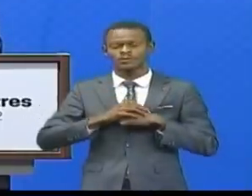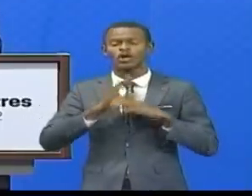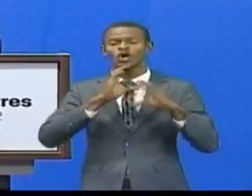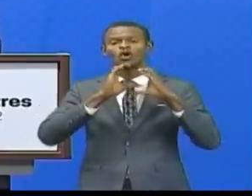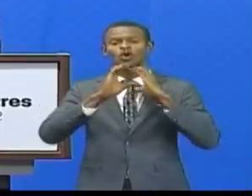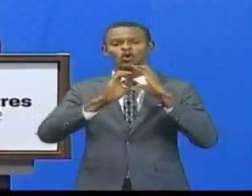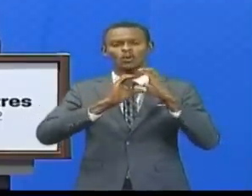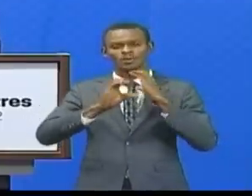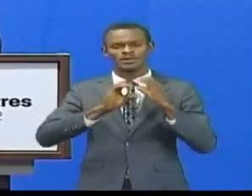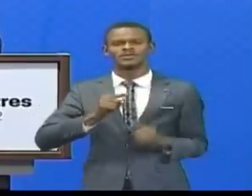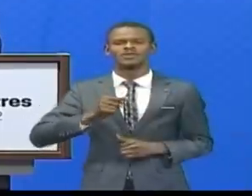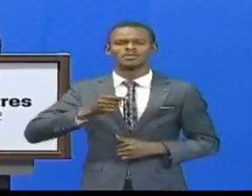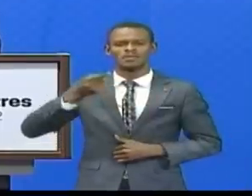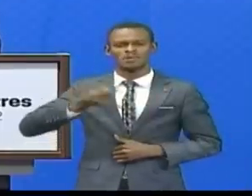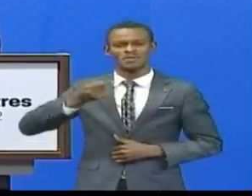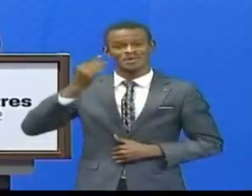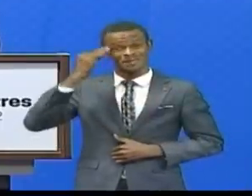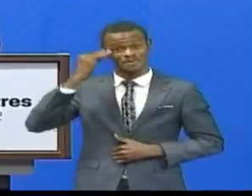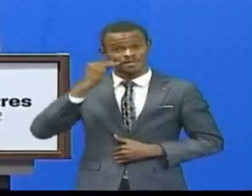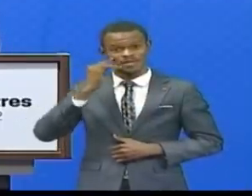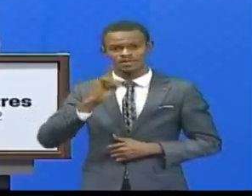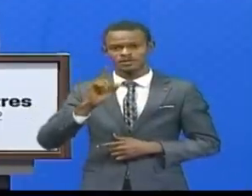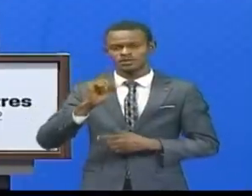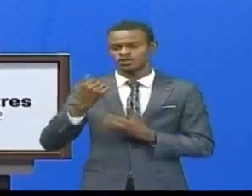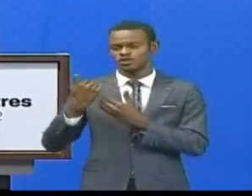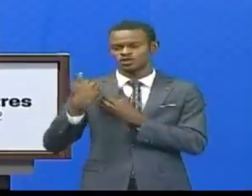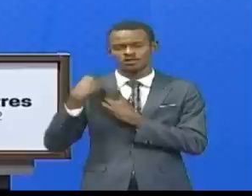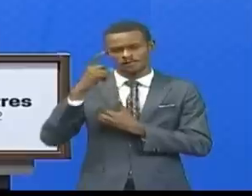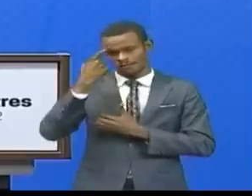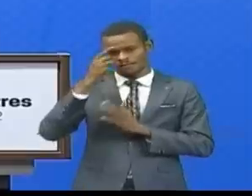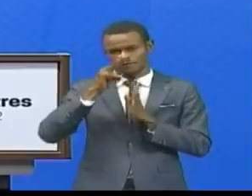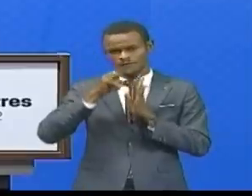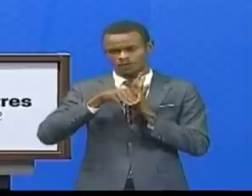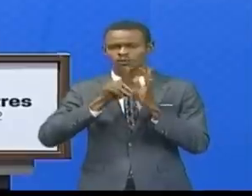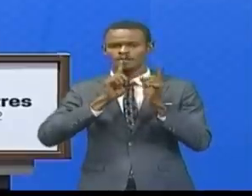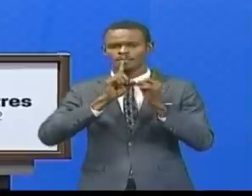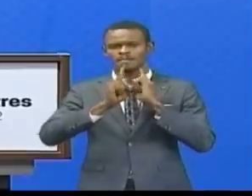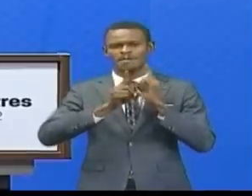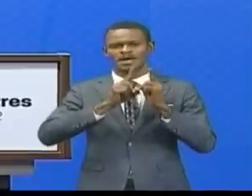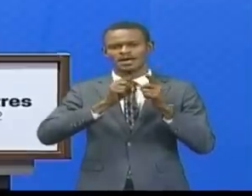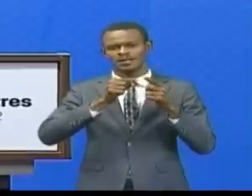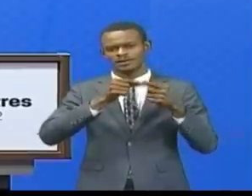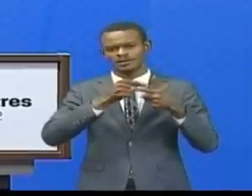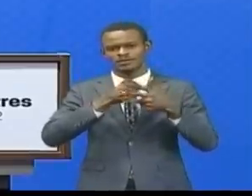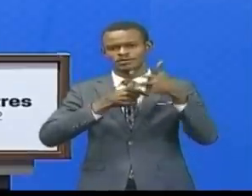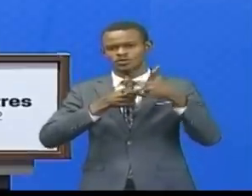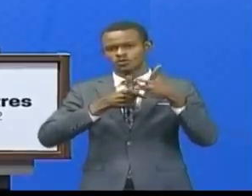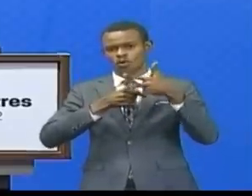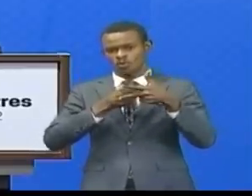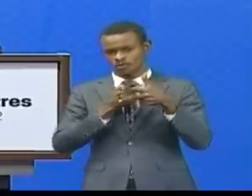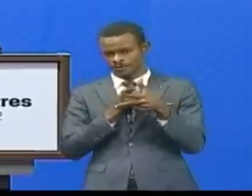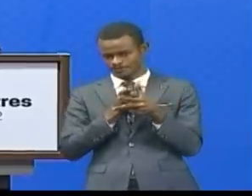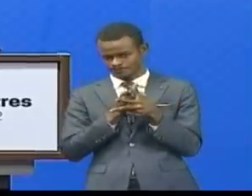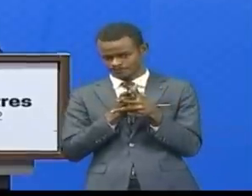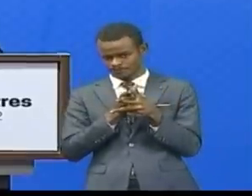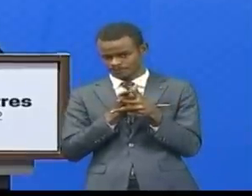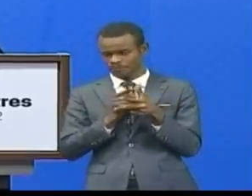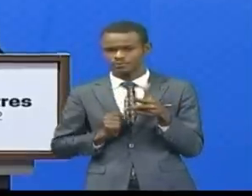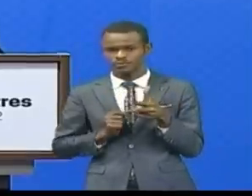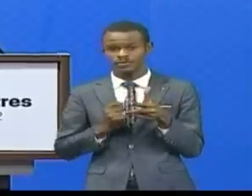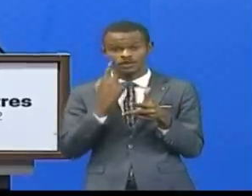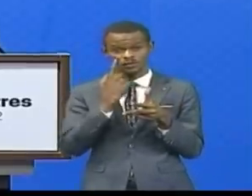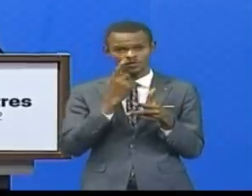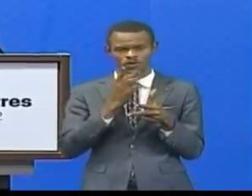a porté essentiellement sur trois points, à savoir 1. De la tournée